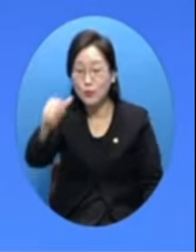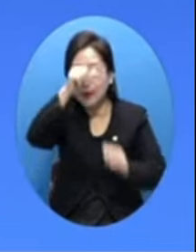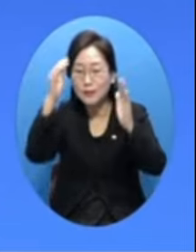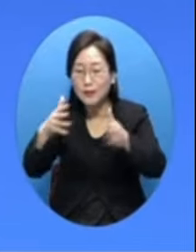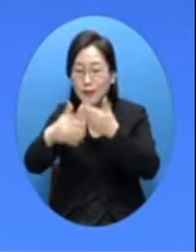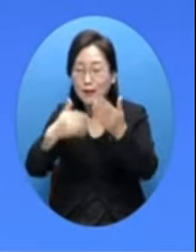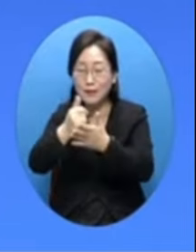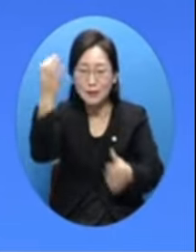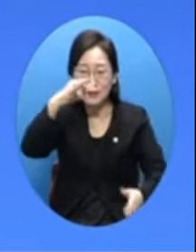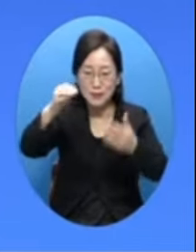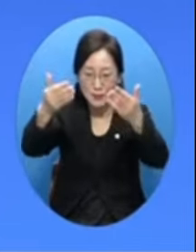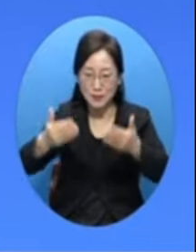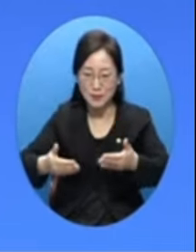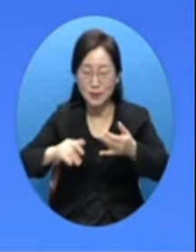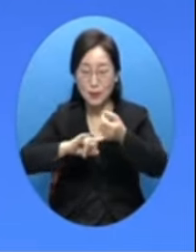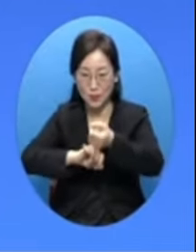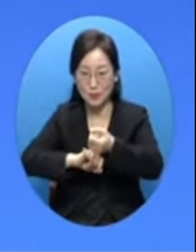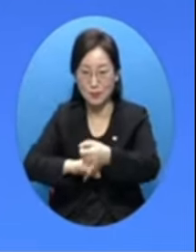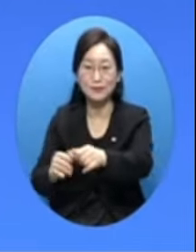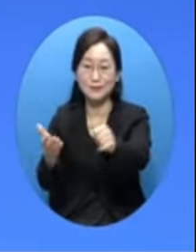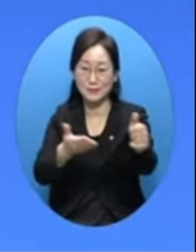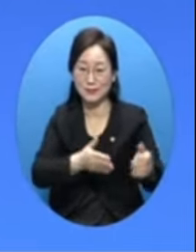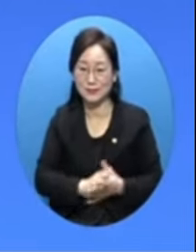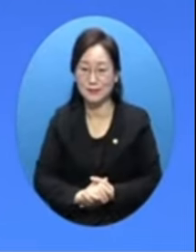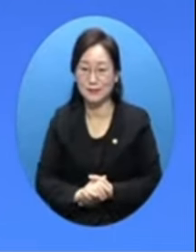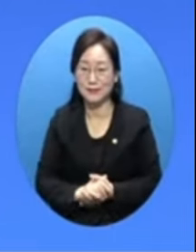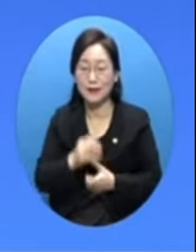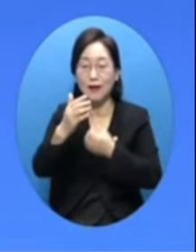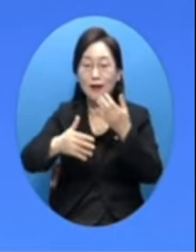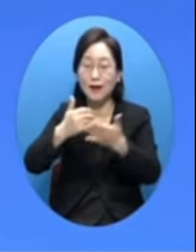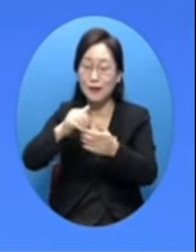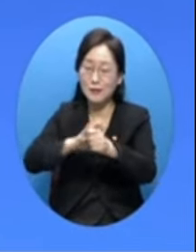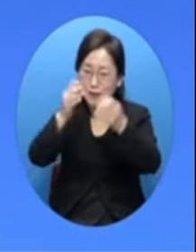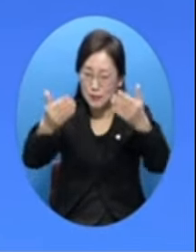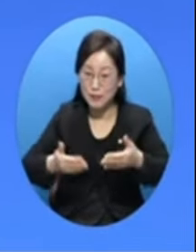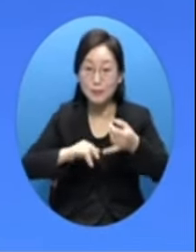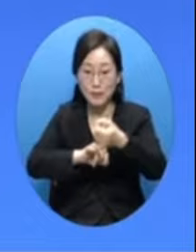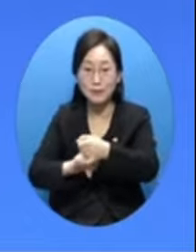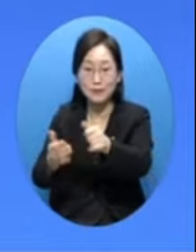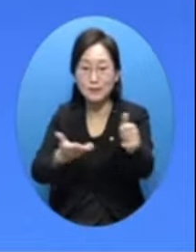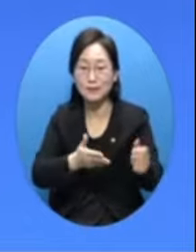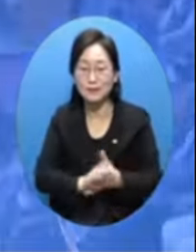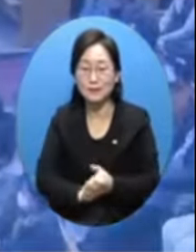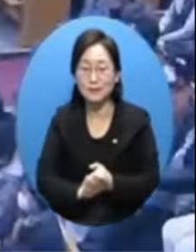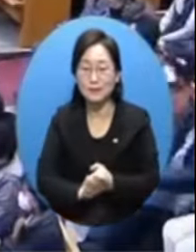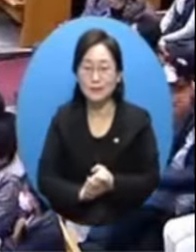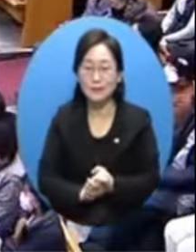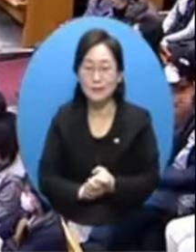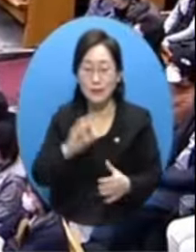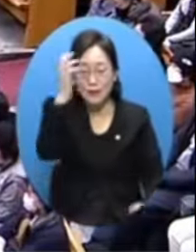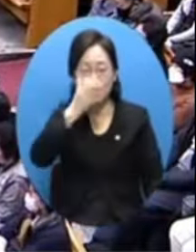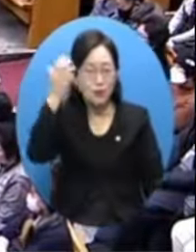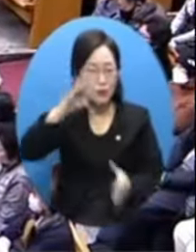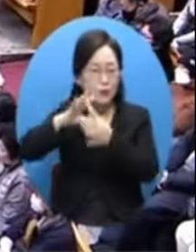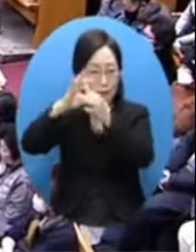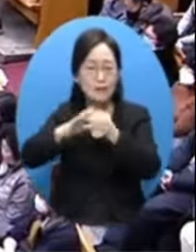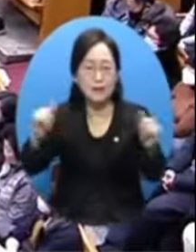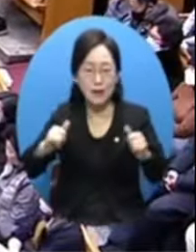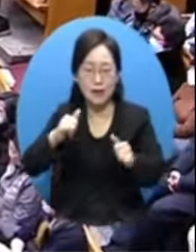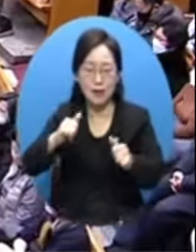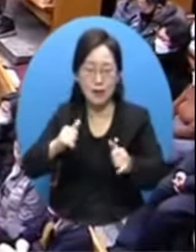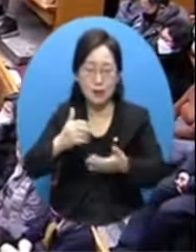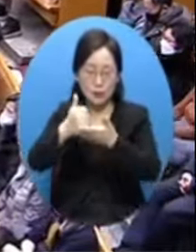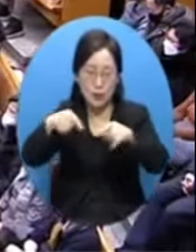하나님께 인정받는 주님의 자녀가 되기를 바랍니다 아멘 하나님께 사랑받는 주님의 자녀가 되기를 바랍니다 아멘 성의 사람으로 주님의 손붙잡고